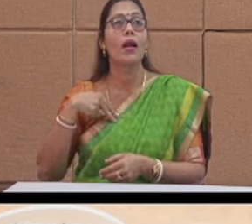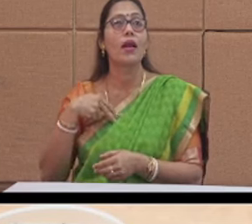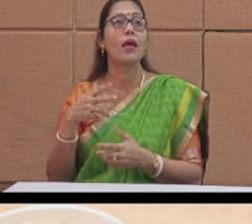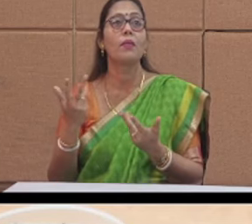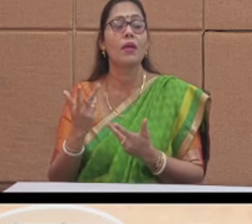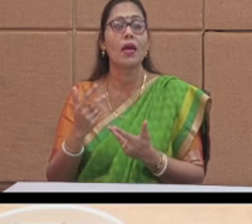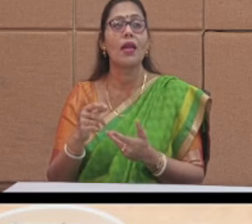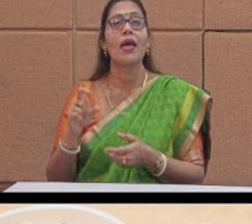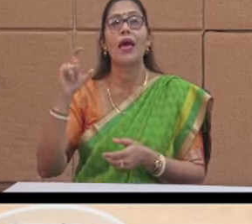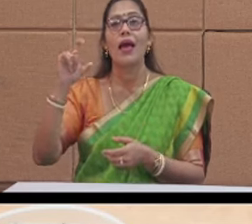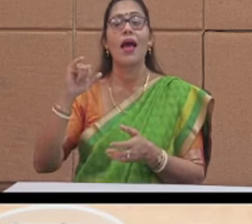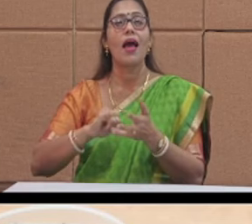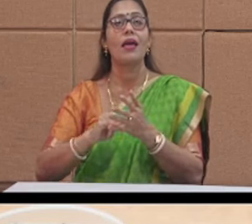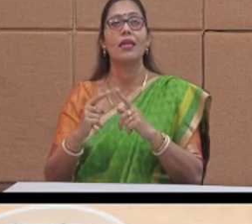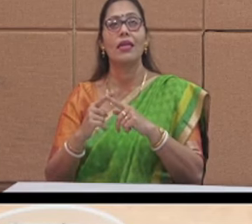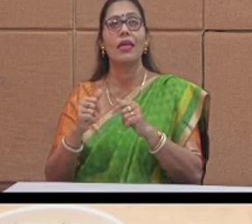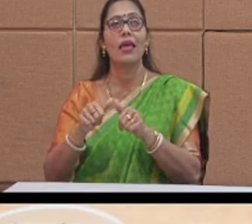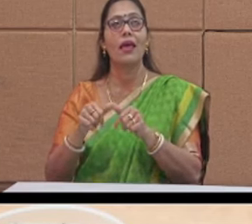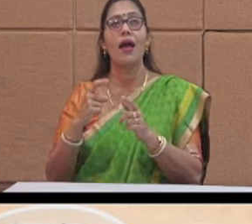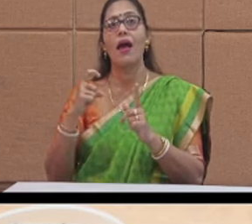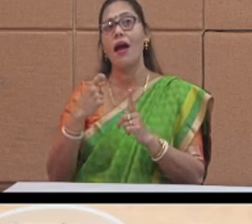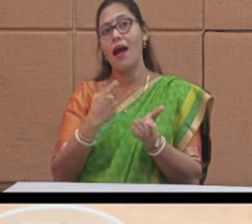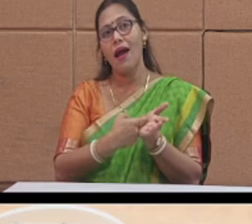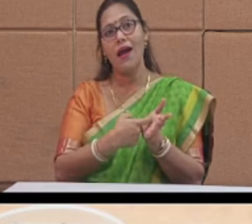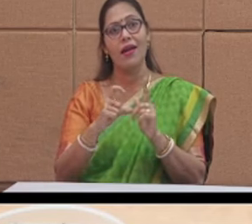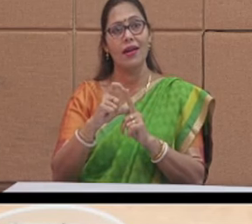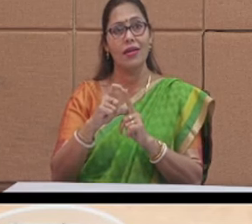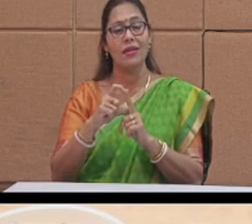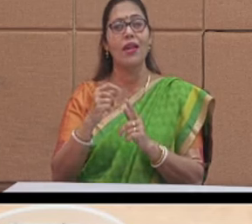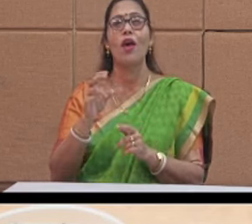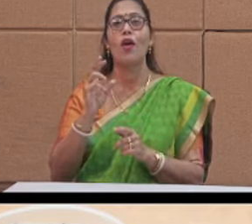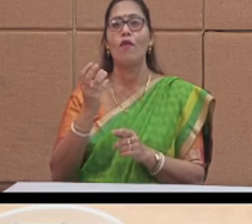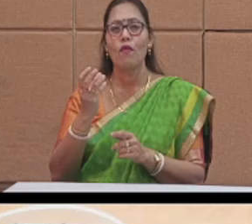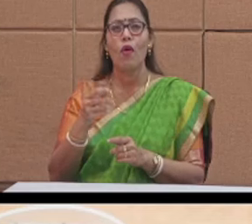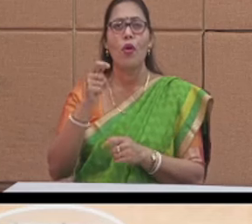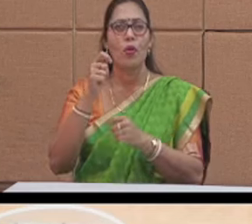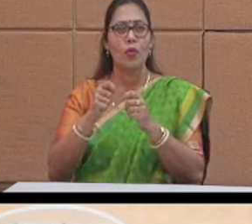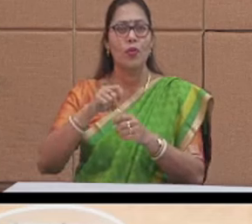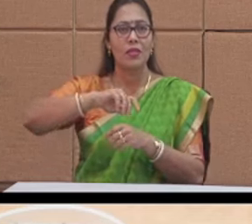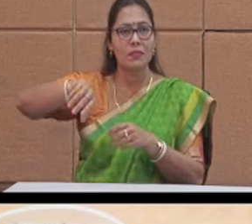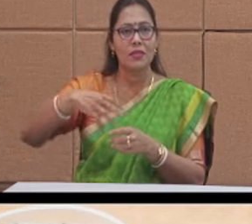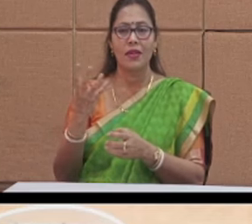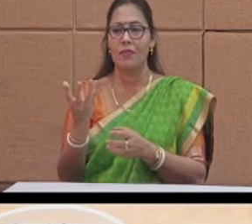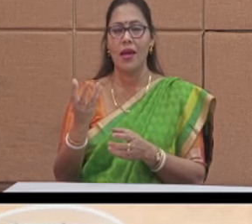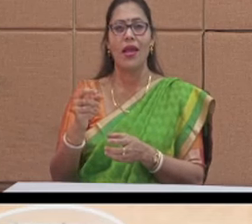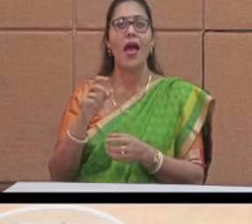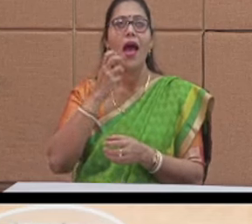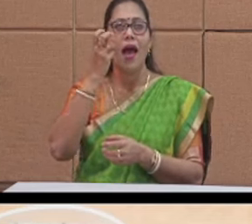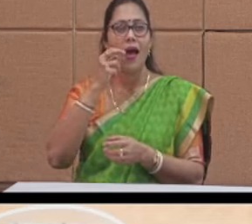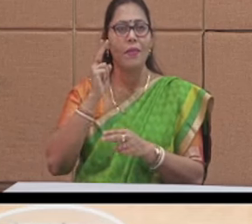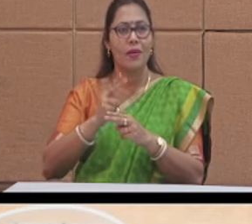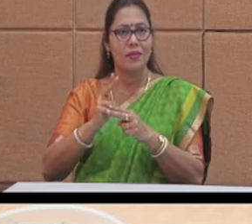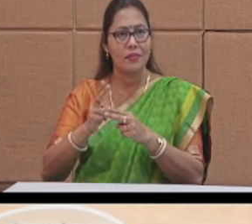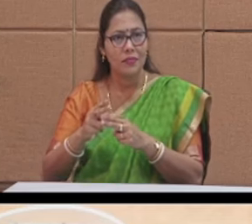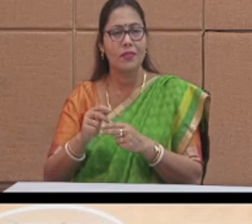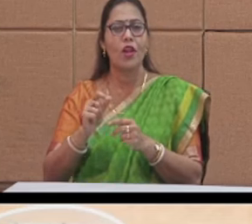নাকি কাস্টার্ড দেখো তার মধ্যে পিচ ফল দেওয়া হয়েছে আপেলের টুকরো গুলো